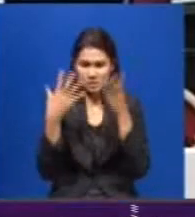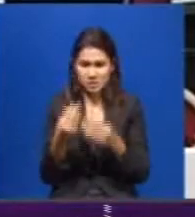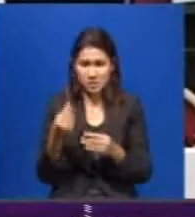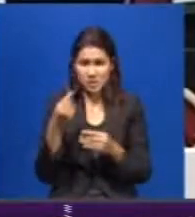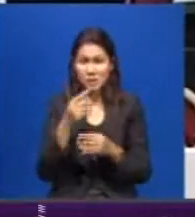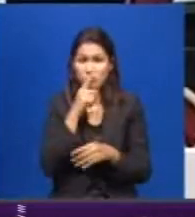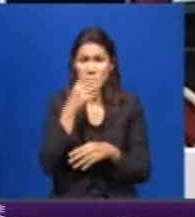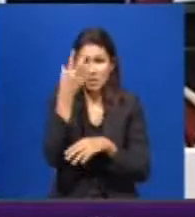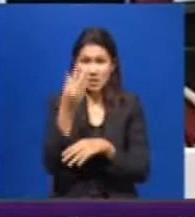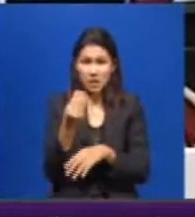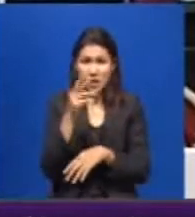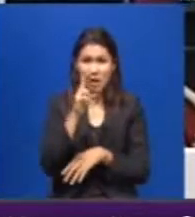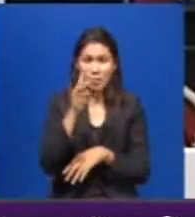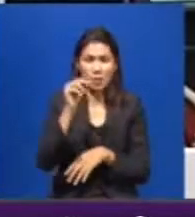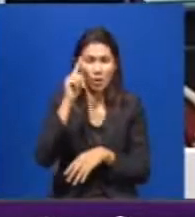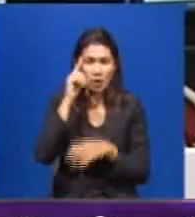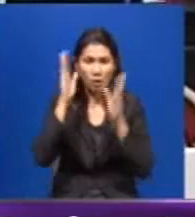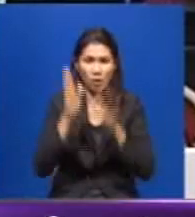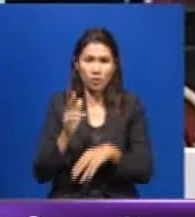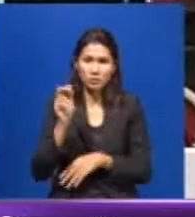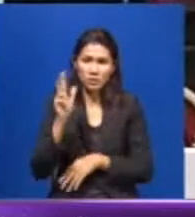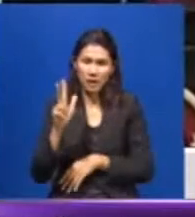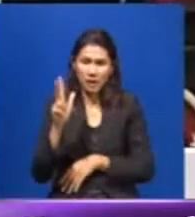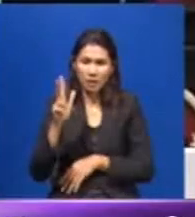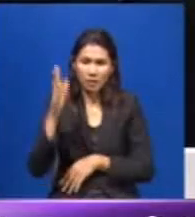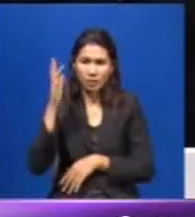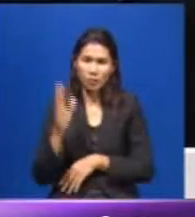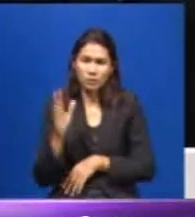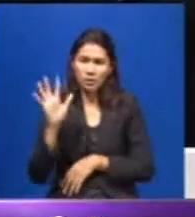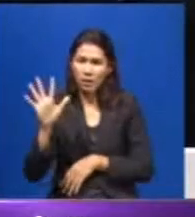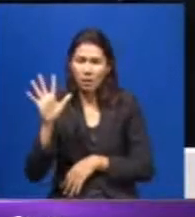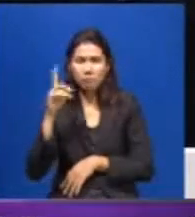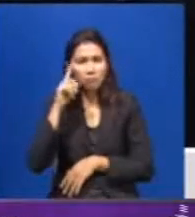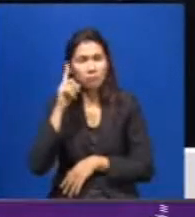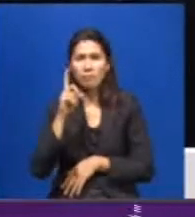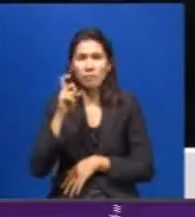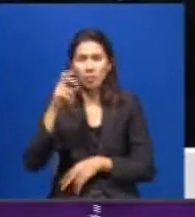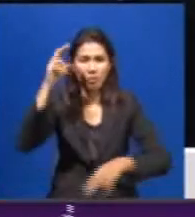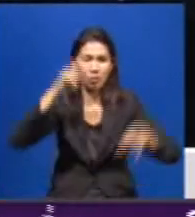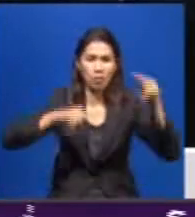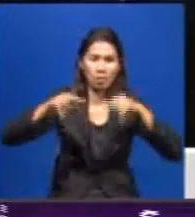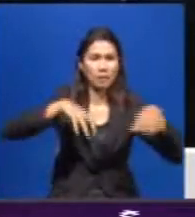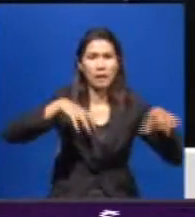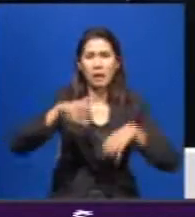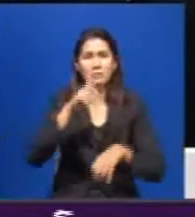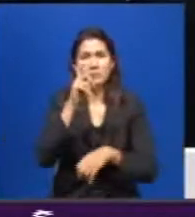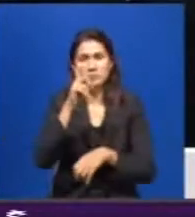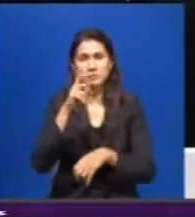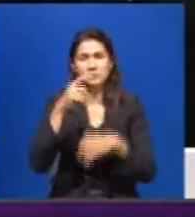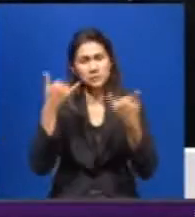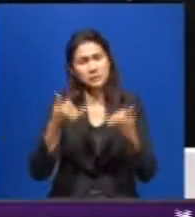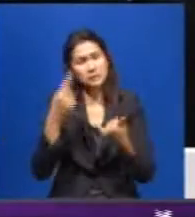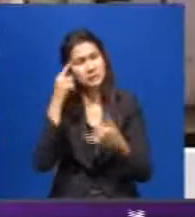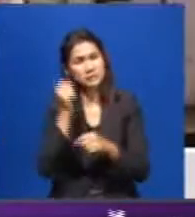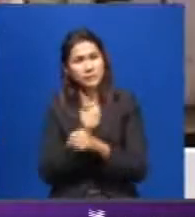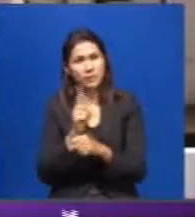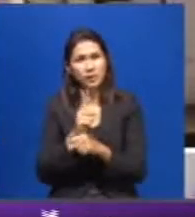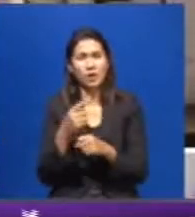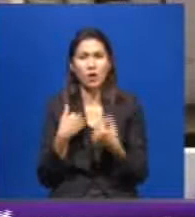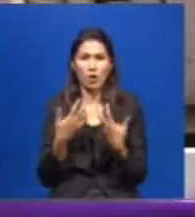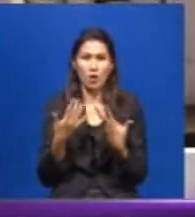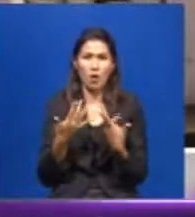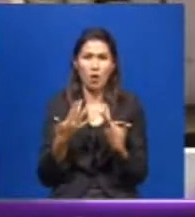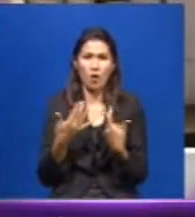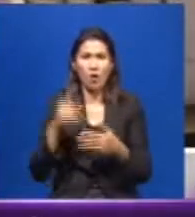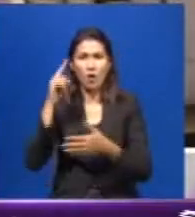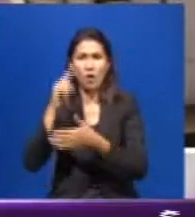เนี่ยย่อมไม่สามารถที่จะทำงานให้บ้านเมืองได้อยู่แล้วไม่สามารถที่จะดูแลด้านบริหารได้ทีนี้จะทำยังไงนั่งรอไปจนกระทั่งถึ